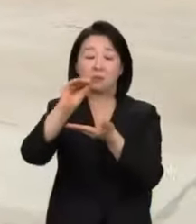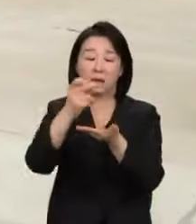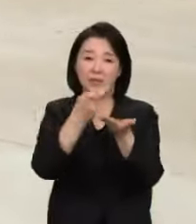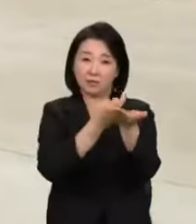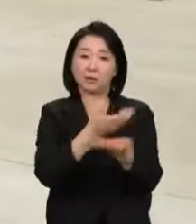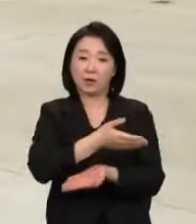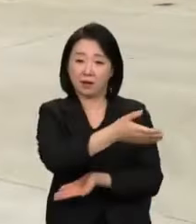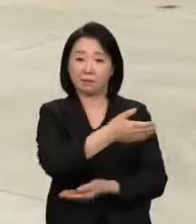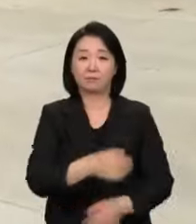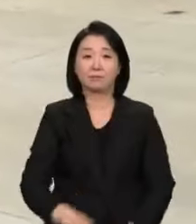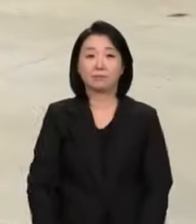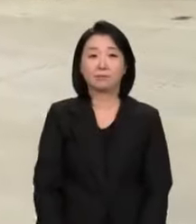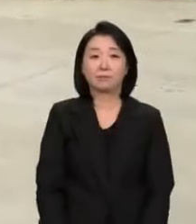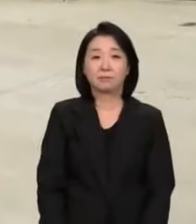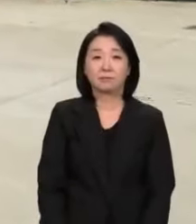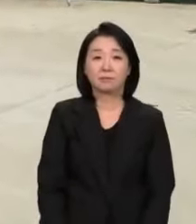있었습니다.